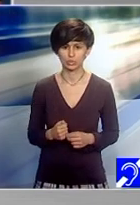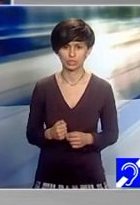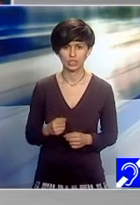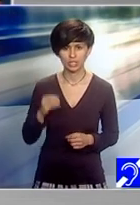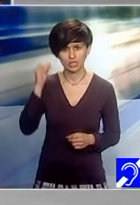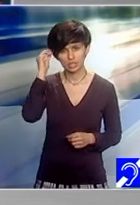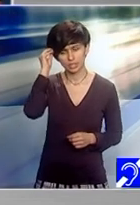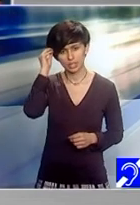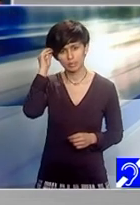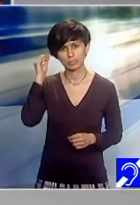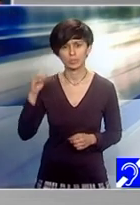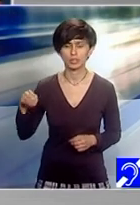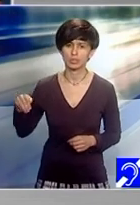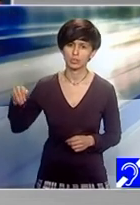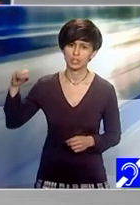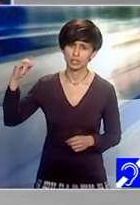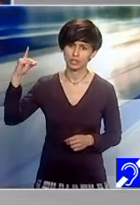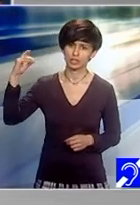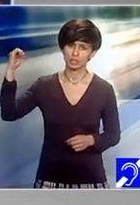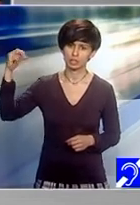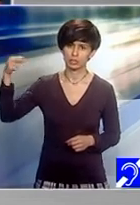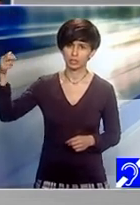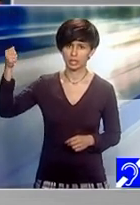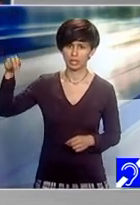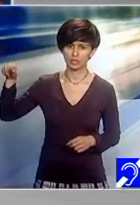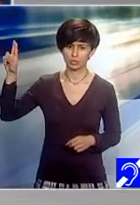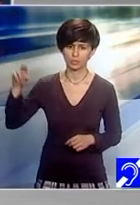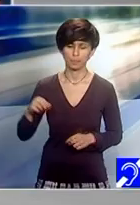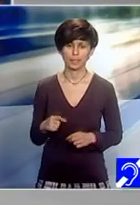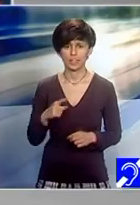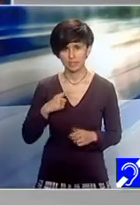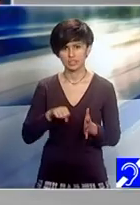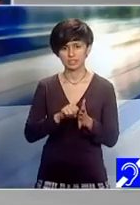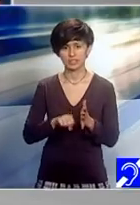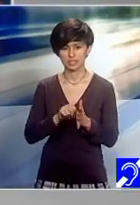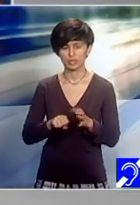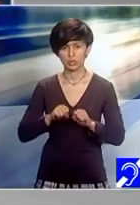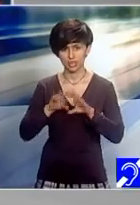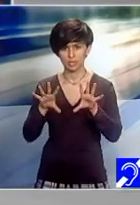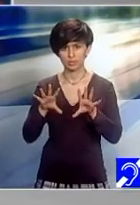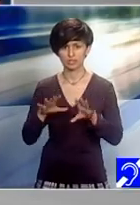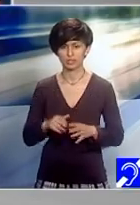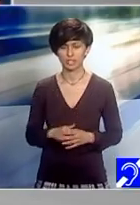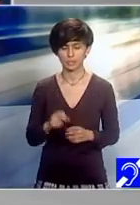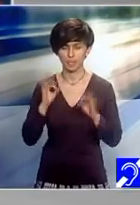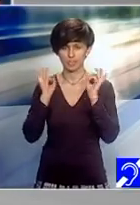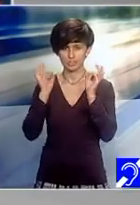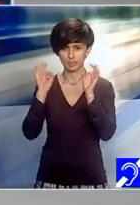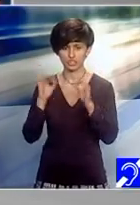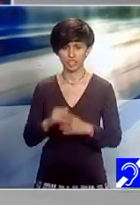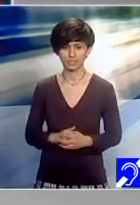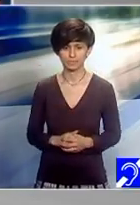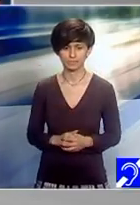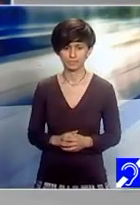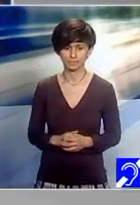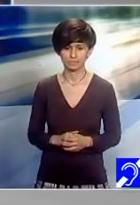Memoriam Mircea Dohan. Ediție, mie nu-mi plac edițiile astea, dar realizez, n-am ce să fac. Mai plângi.